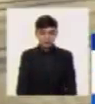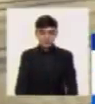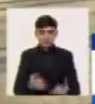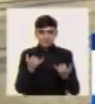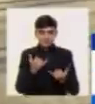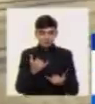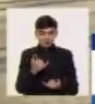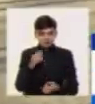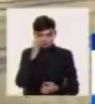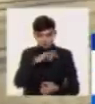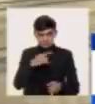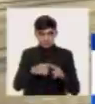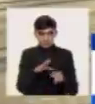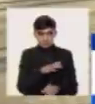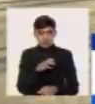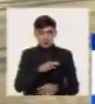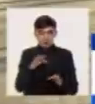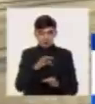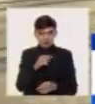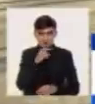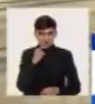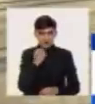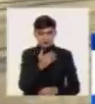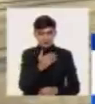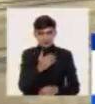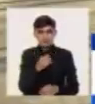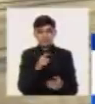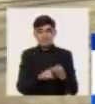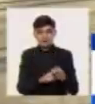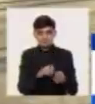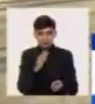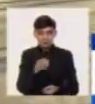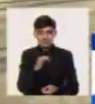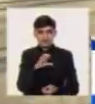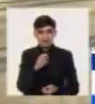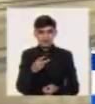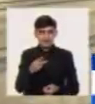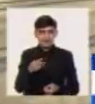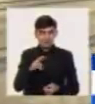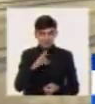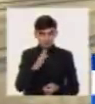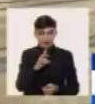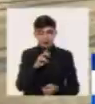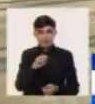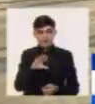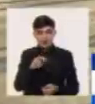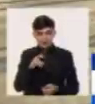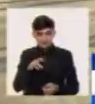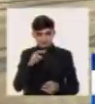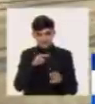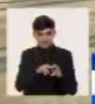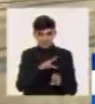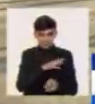Штаттарда инаугурация өтеді. Байден Ресейге байланысты жаңа санкция салады. Ол Навальныйды уландырған үшін,